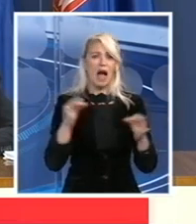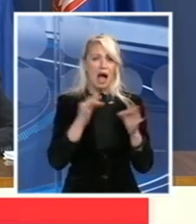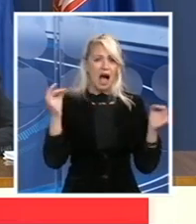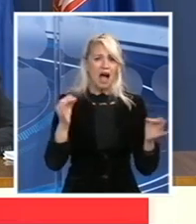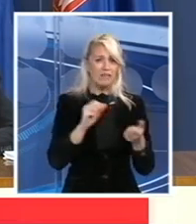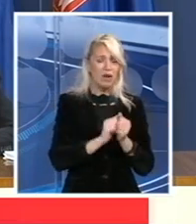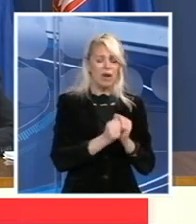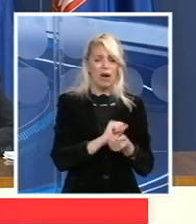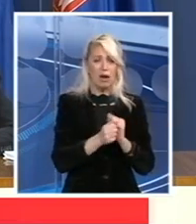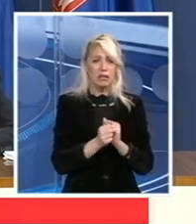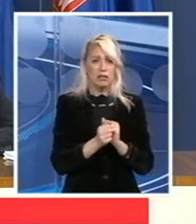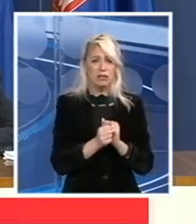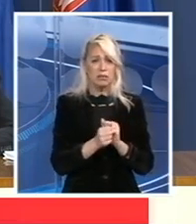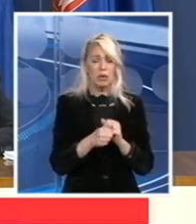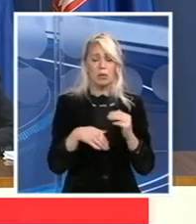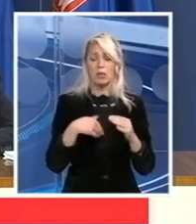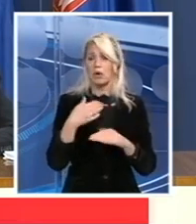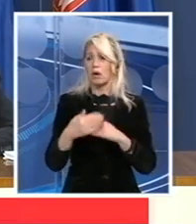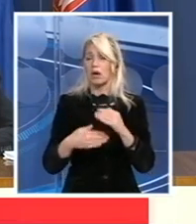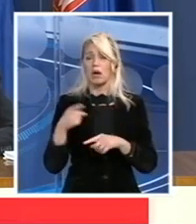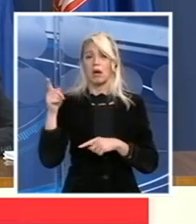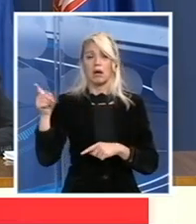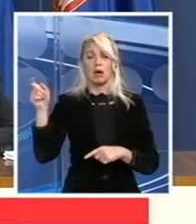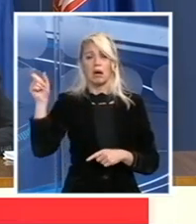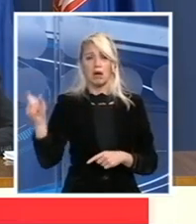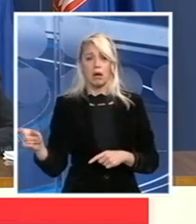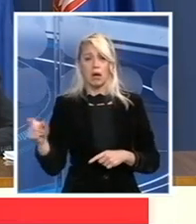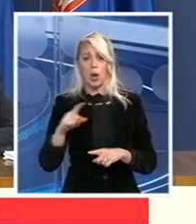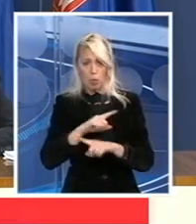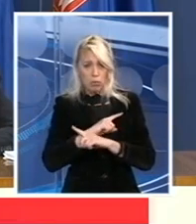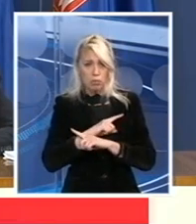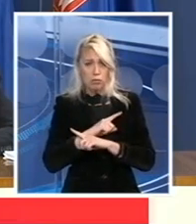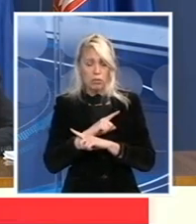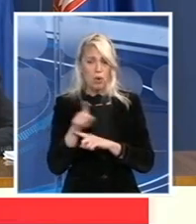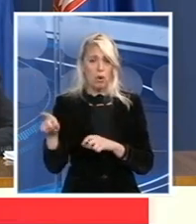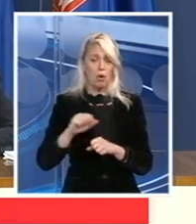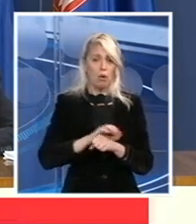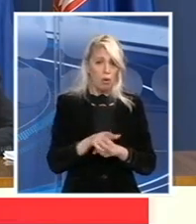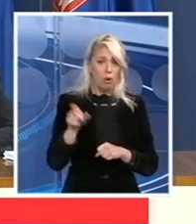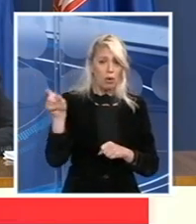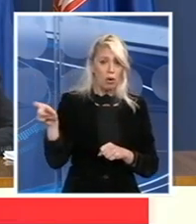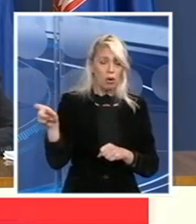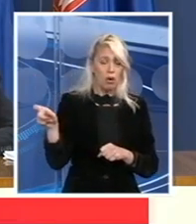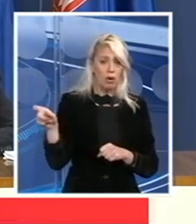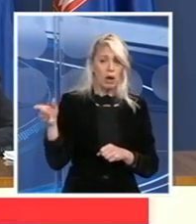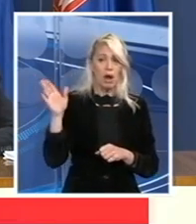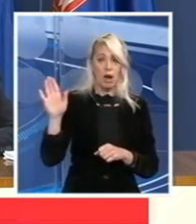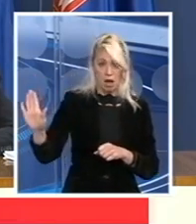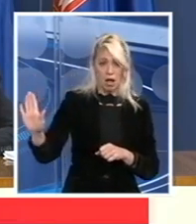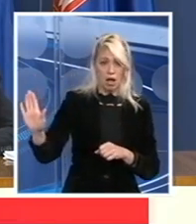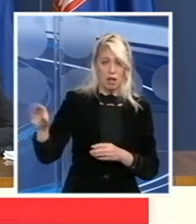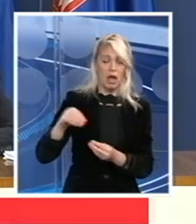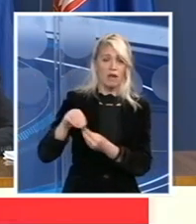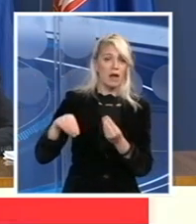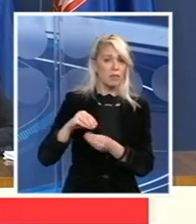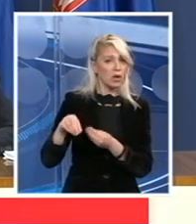situaciju da čovek koji je preminuo i pozitivan je bio na koronavirus je neko koga više nema, ali njegova porodica